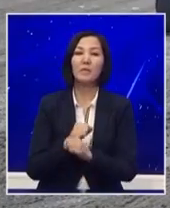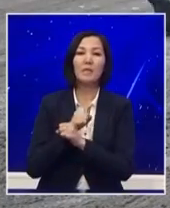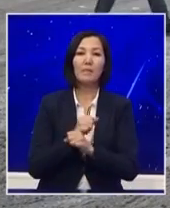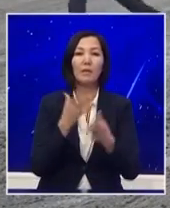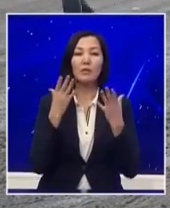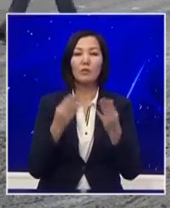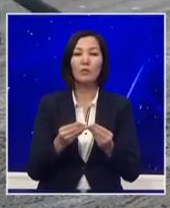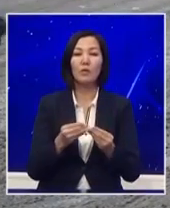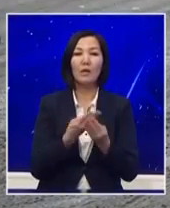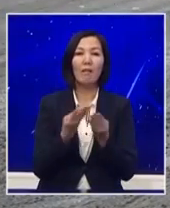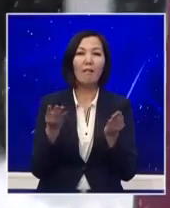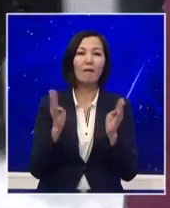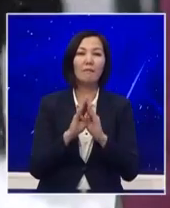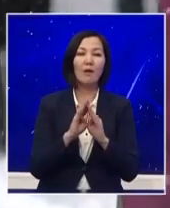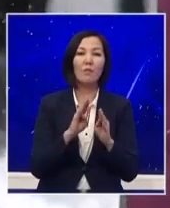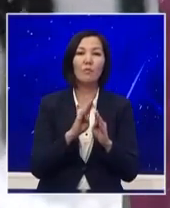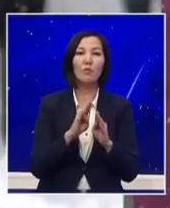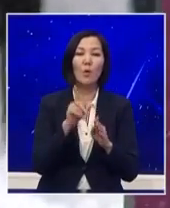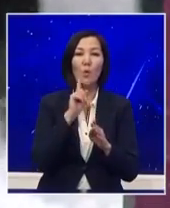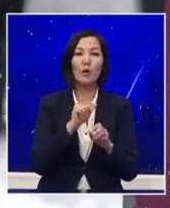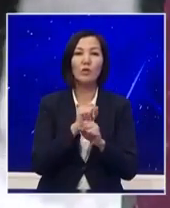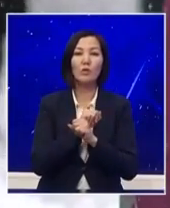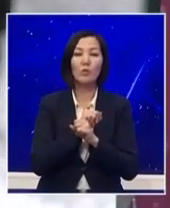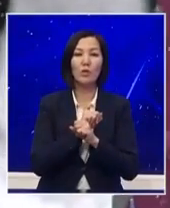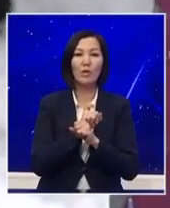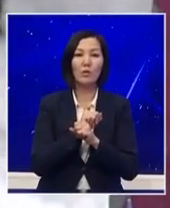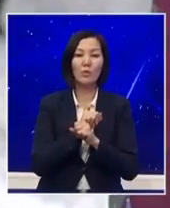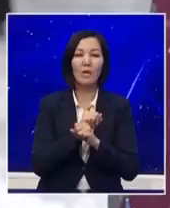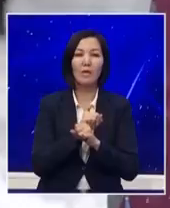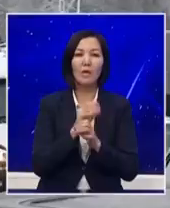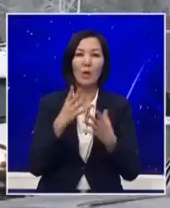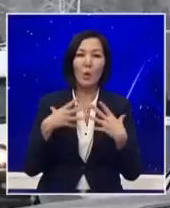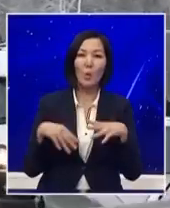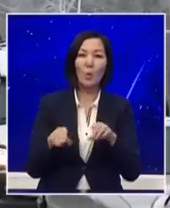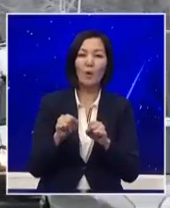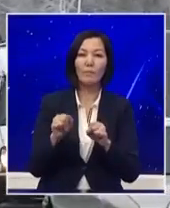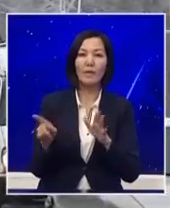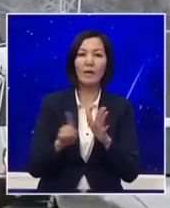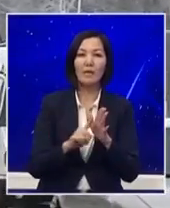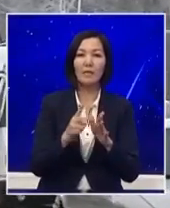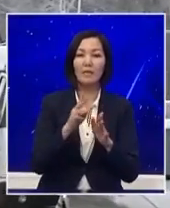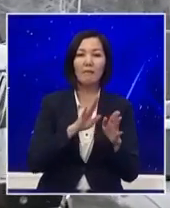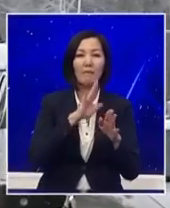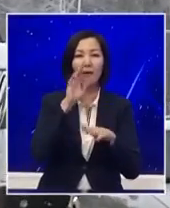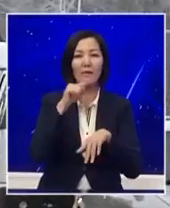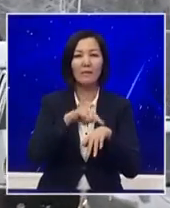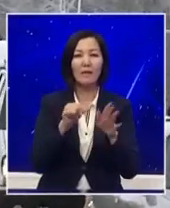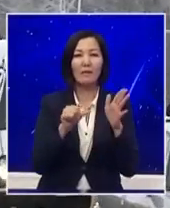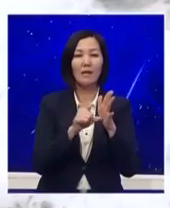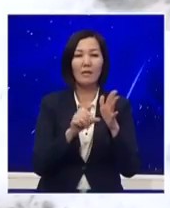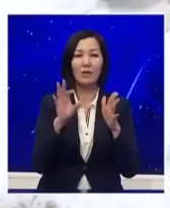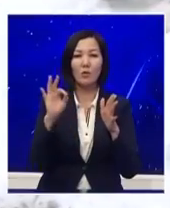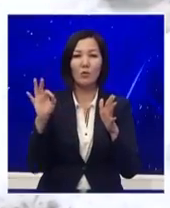күндері қалада локдаун режимі енгізіледі. Қоғамдық көліктер әдеттегідей үзіліссіз қатынамайды, тек екі уақыт. Таңғы